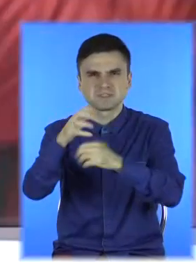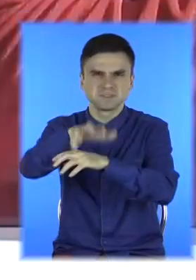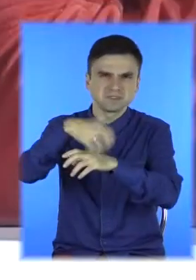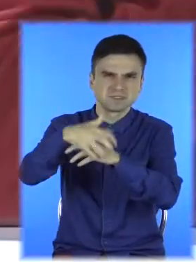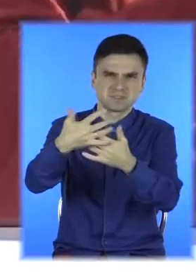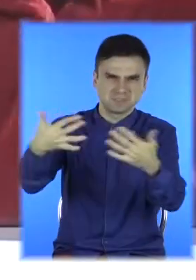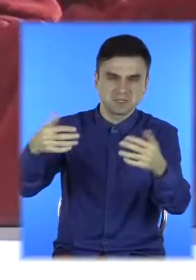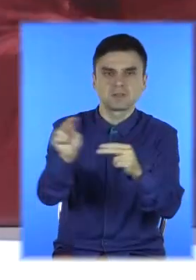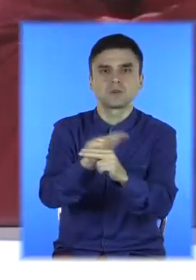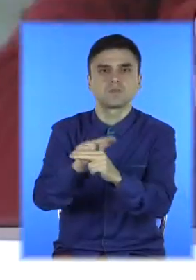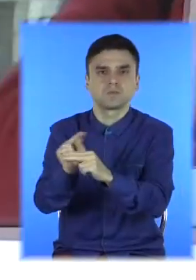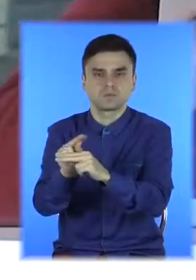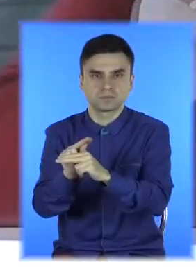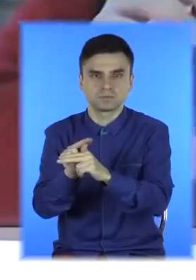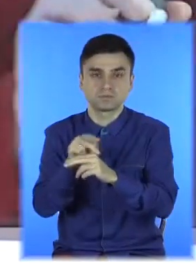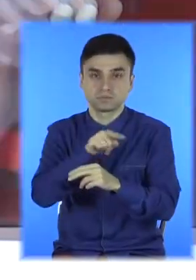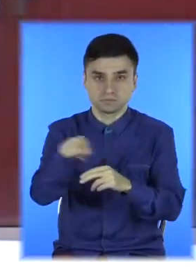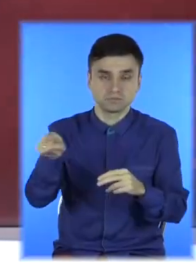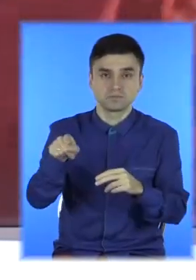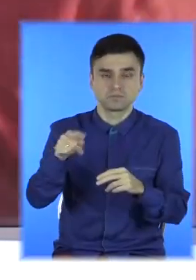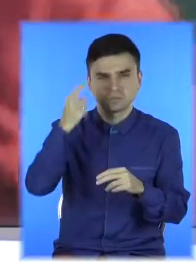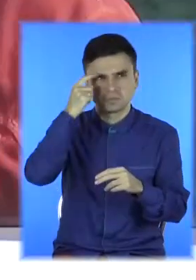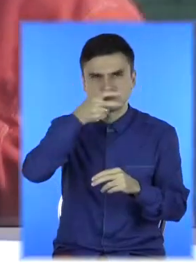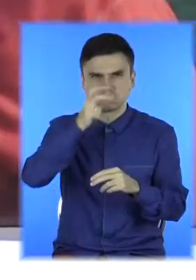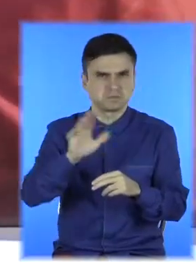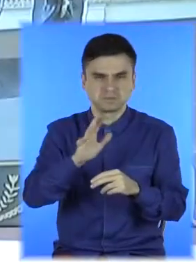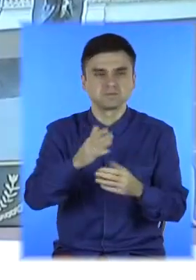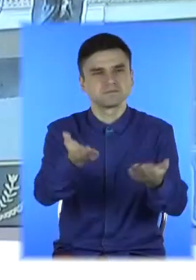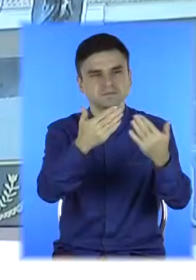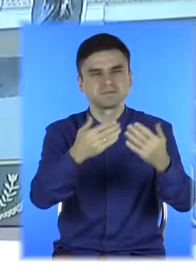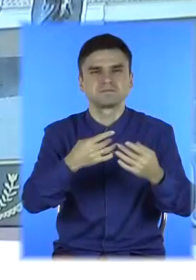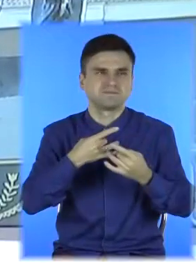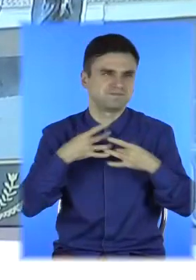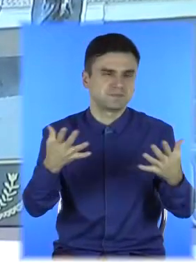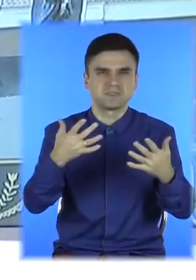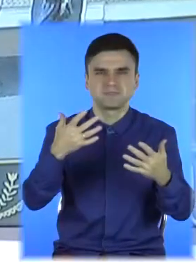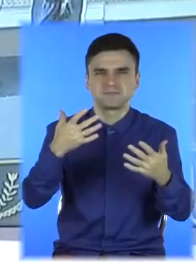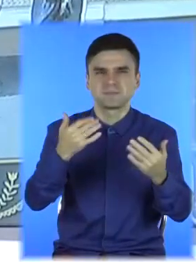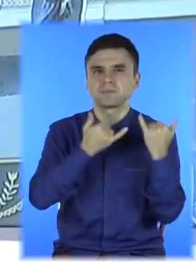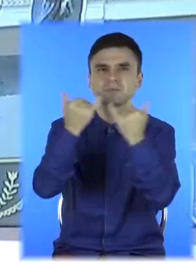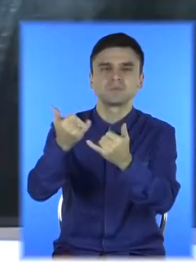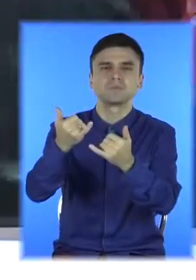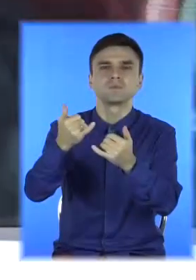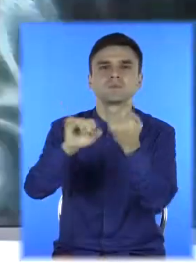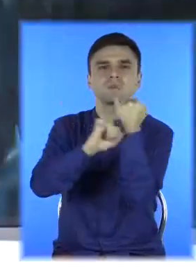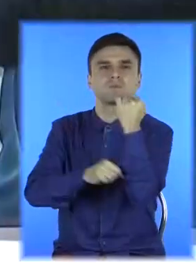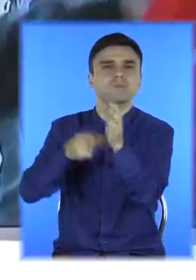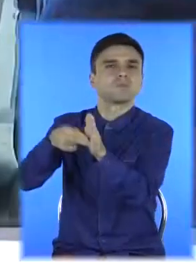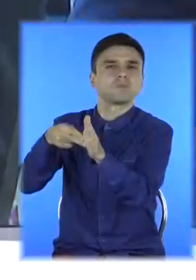залізничників. Паралельно для глядачів проводили конкурси та вікторини із цінними призами. Як це було, дивіться